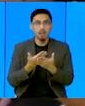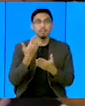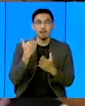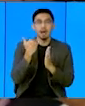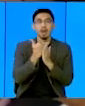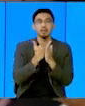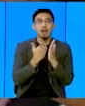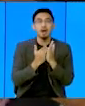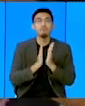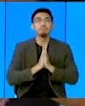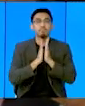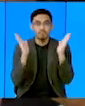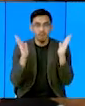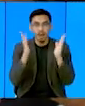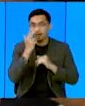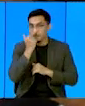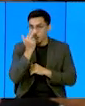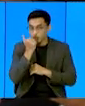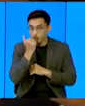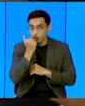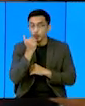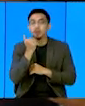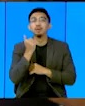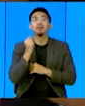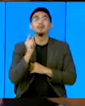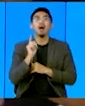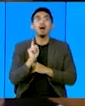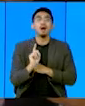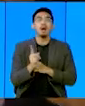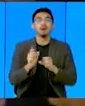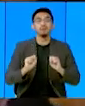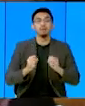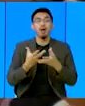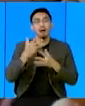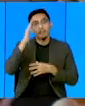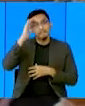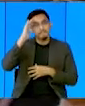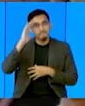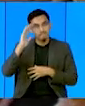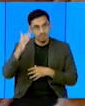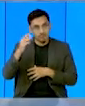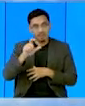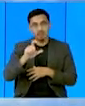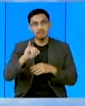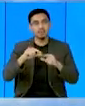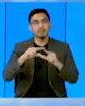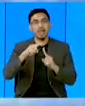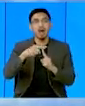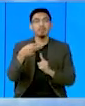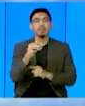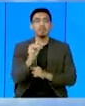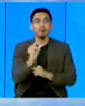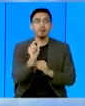di di Bandung Jawa Barat ee atas e kecelakaan e bus di Ciater Jawa Barat ini